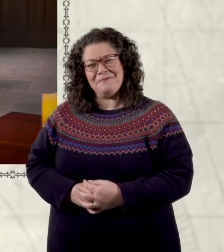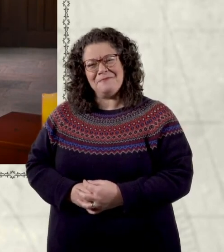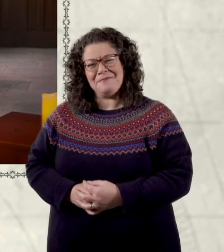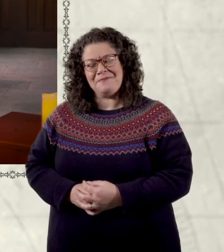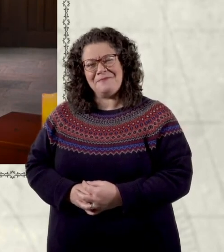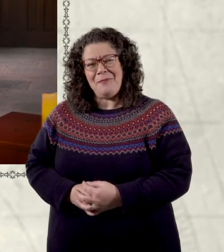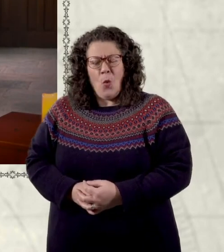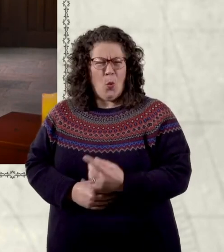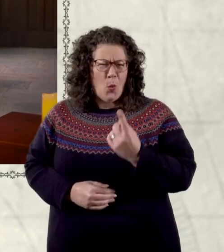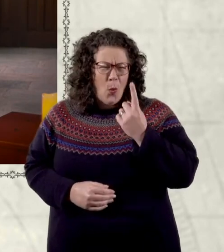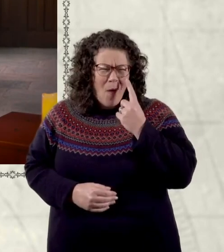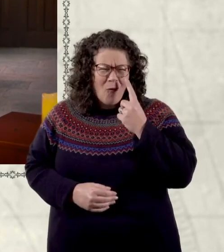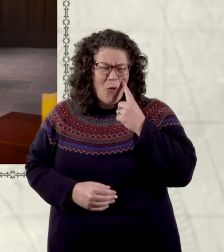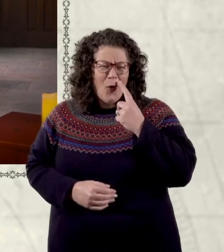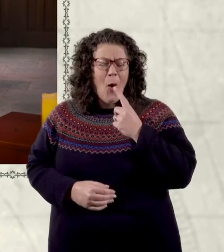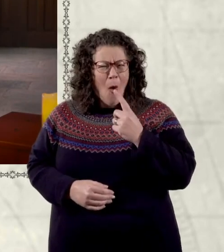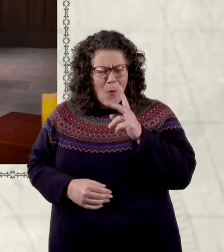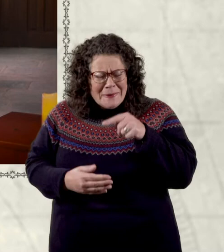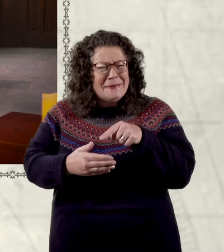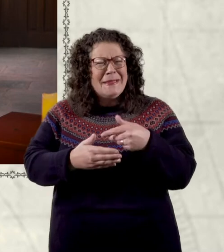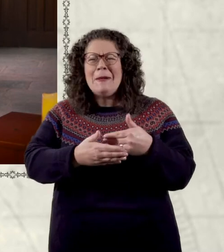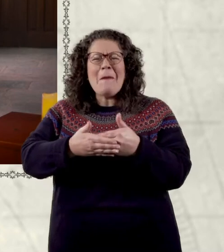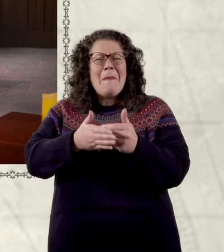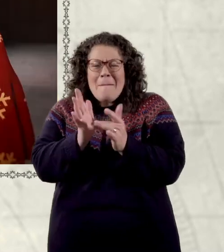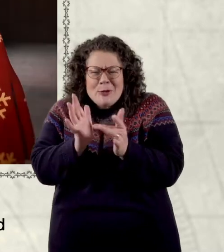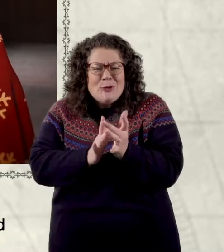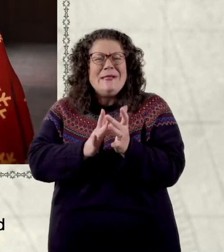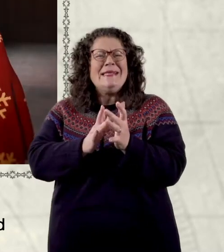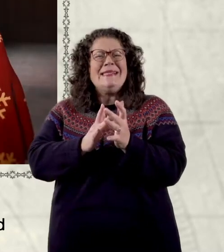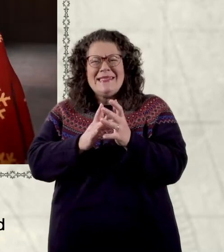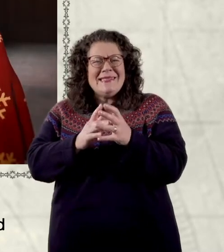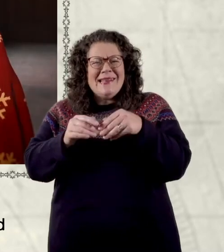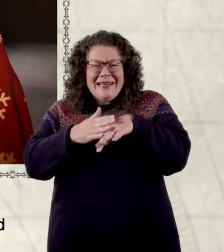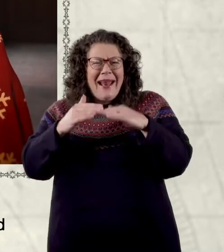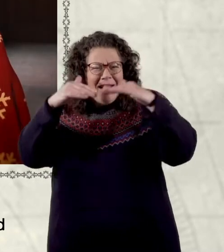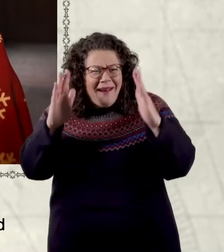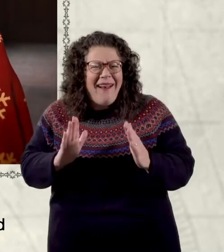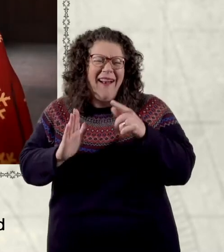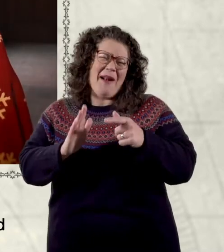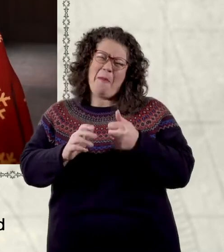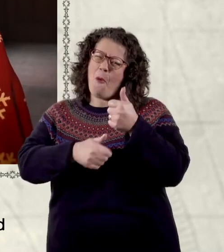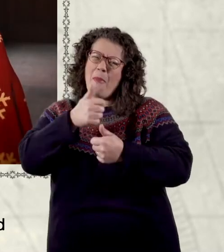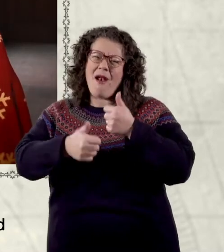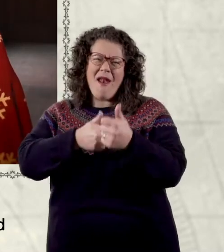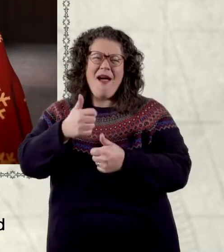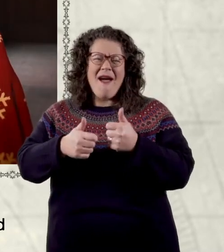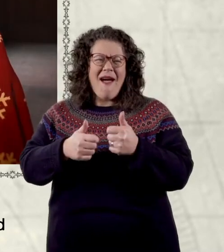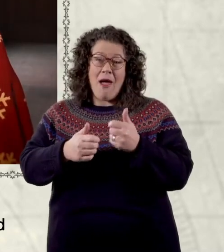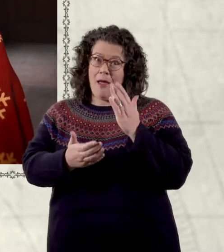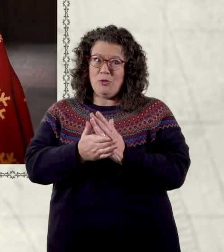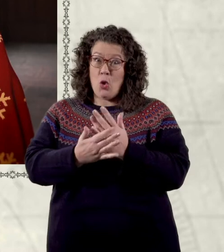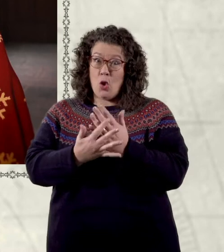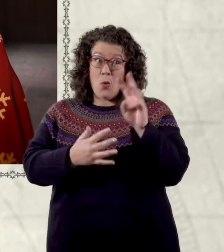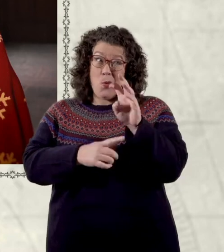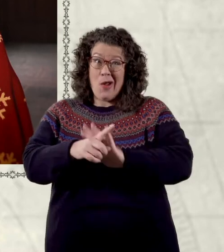Wy'n gweld bod lluniau'r geni dal yn boblogaidd. Wy'n siŵr bod mamau a tadau ar draws Cymru yn chwilio am wisgoedd